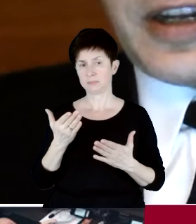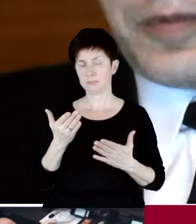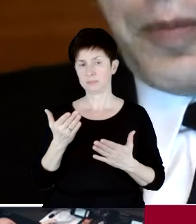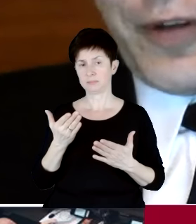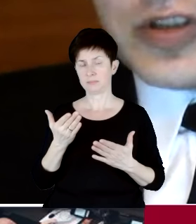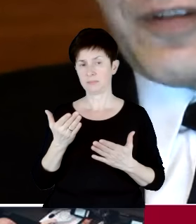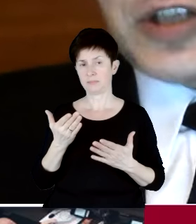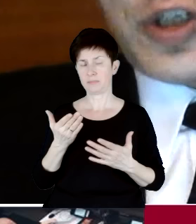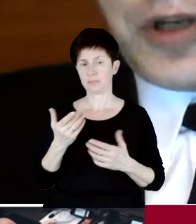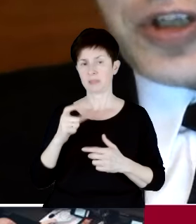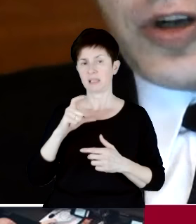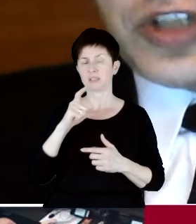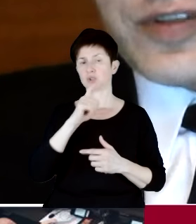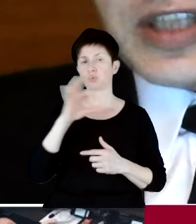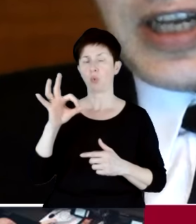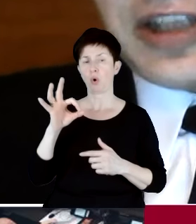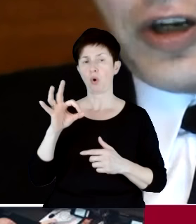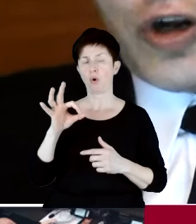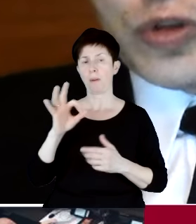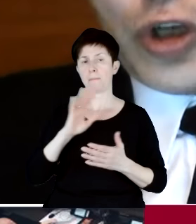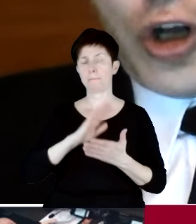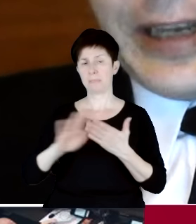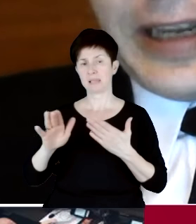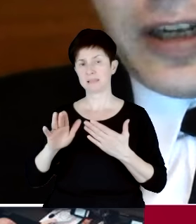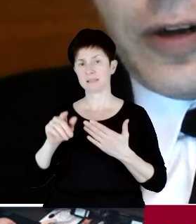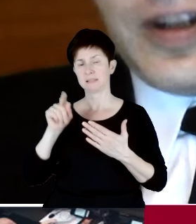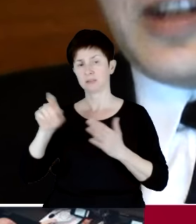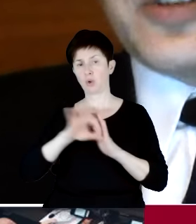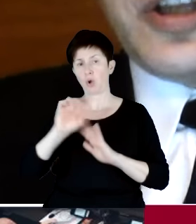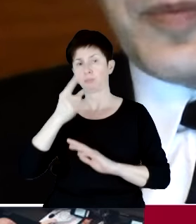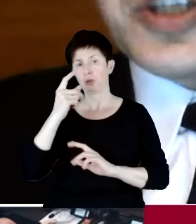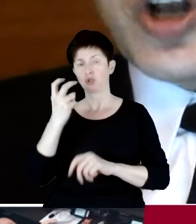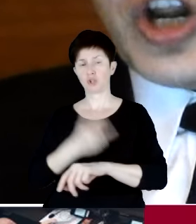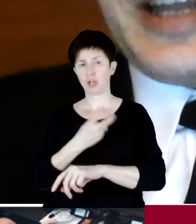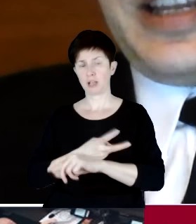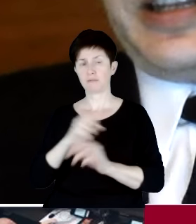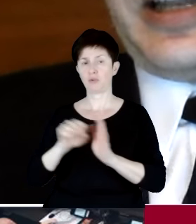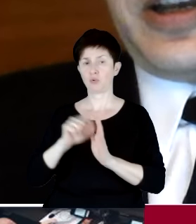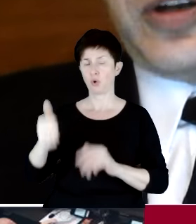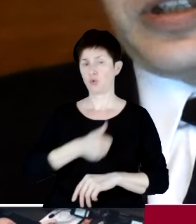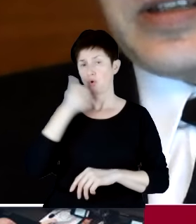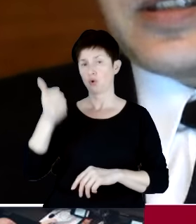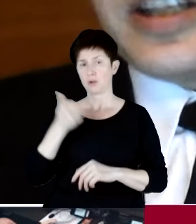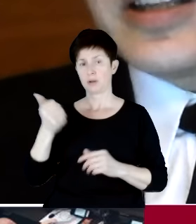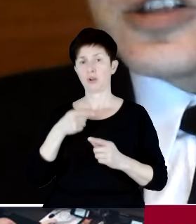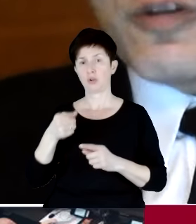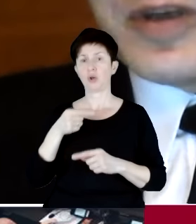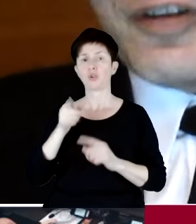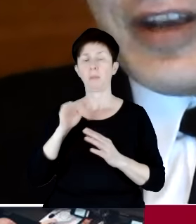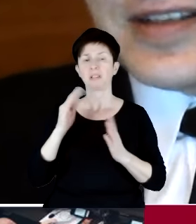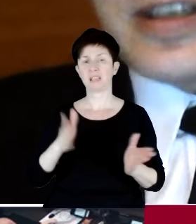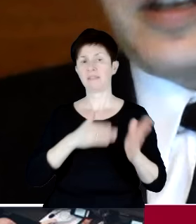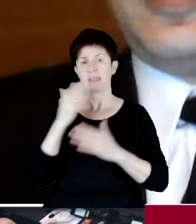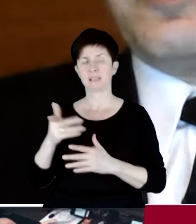będzie obowiązywać od 1 czerwca tego roku do kolejnego. Czyli to będzie kolejny dla niego test. I tych